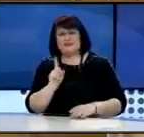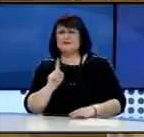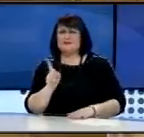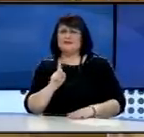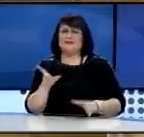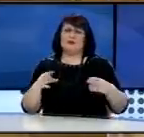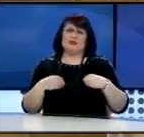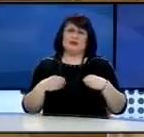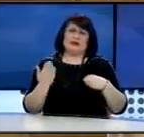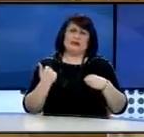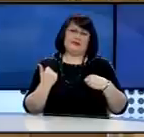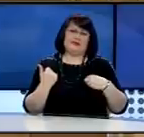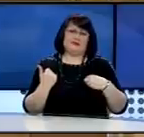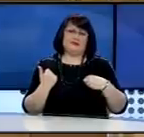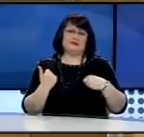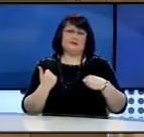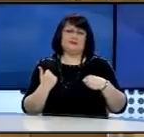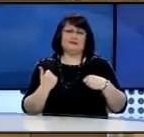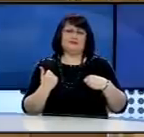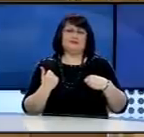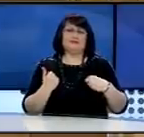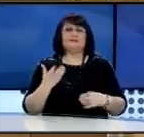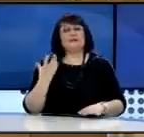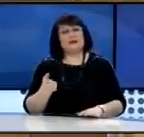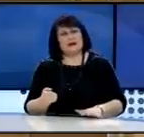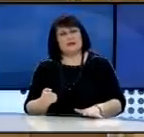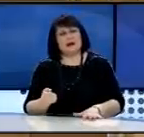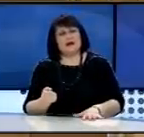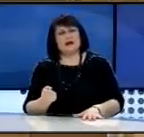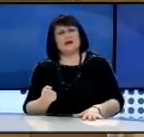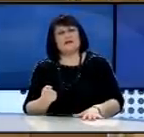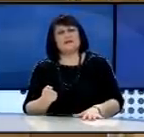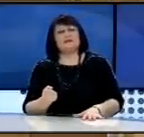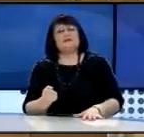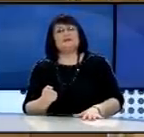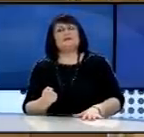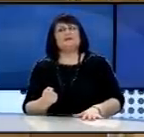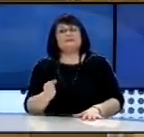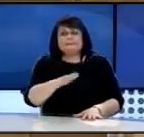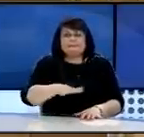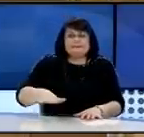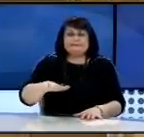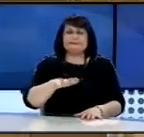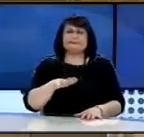πρόκειται να δεχθούμε να υπάρχει ένα κλίμα